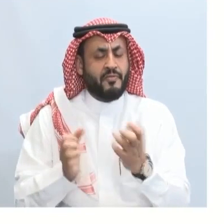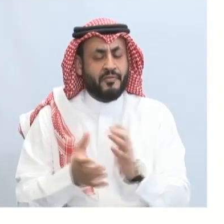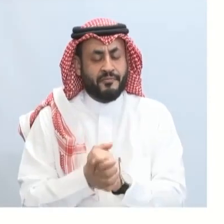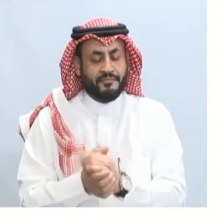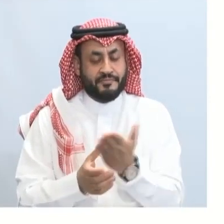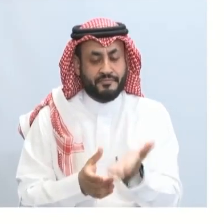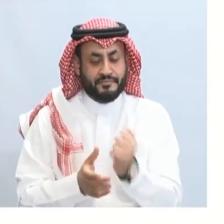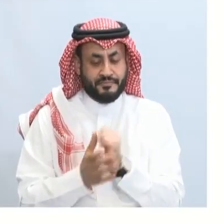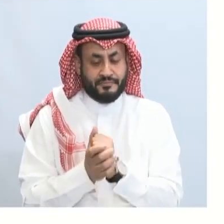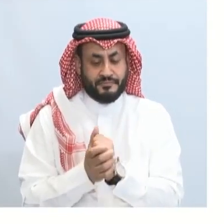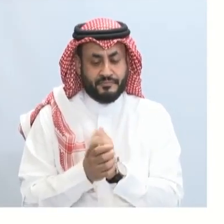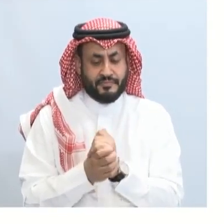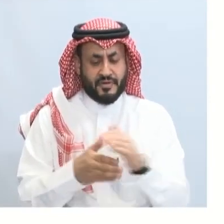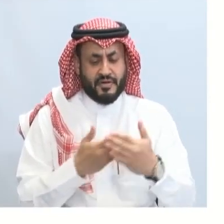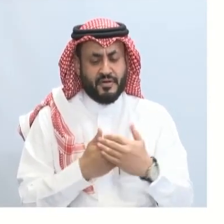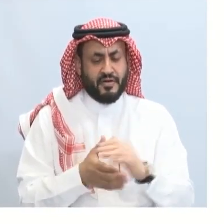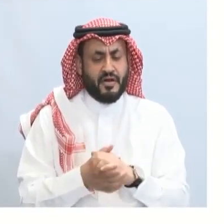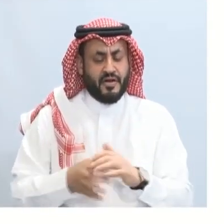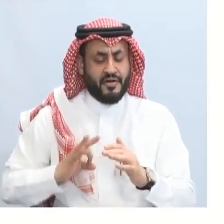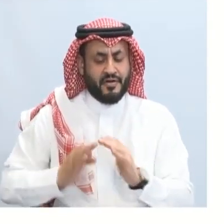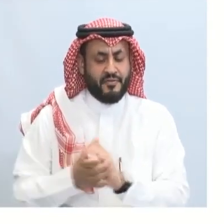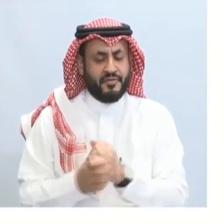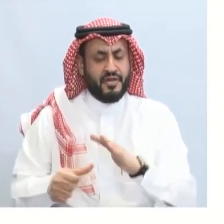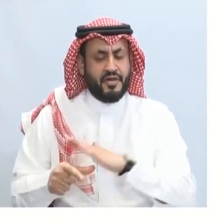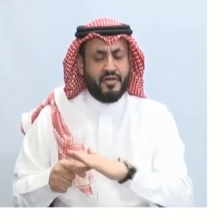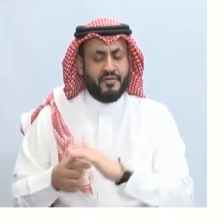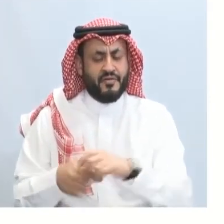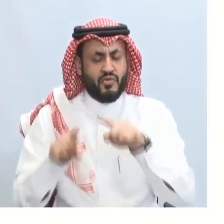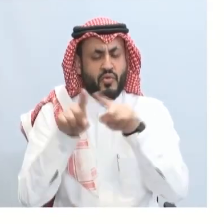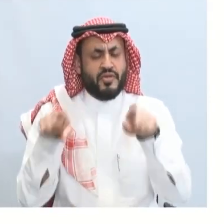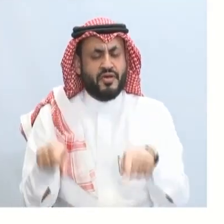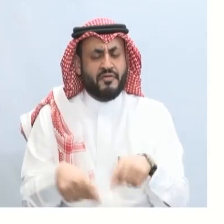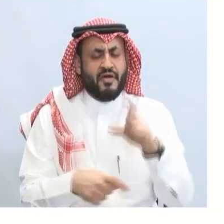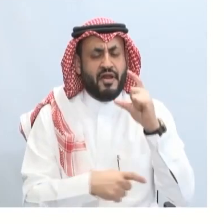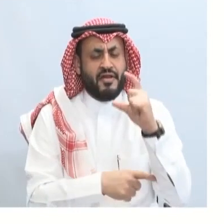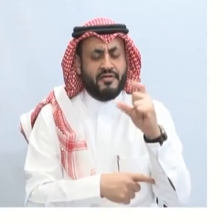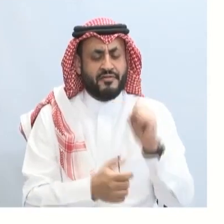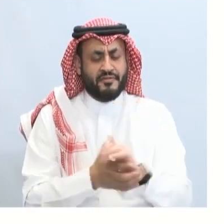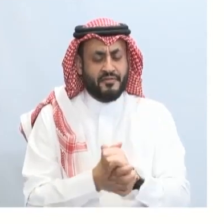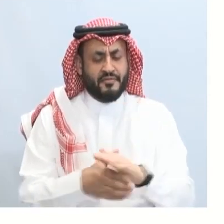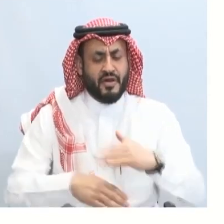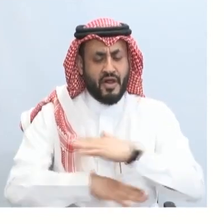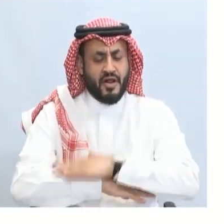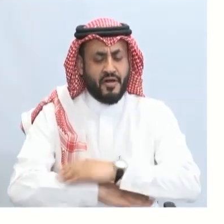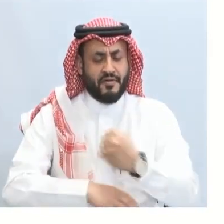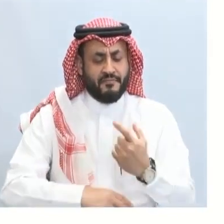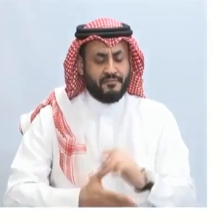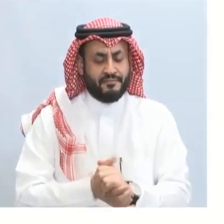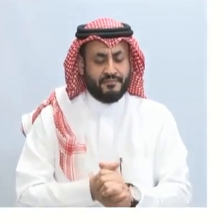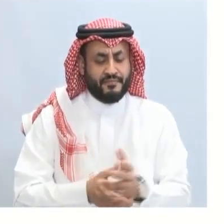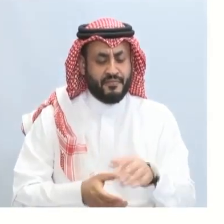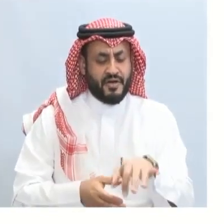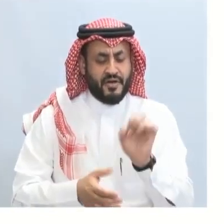بالمواطنه انتماء ومواله للوطن ضمن حدود الشريعه ومكارم الاخلاق